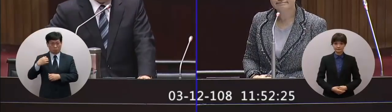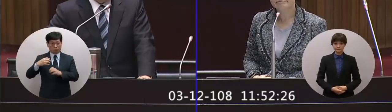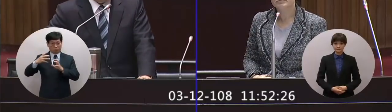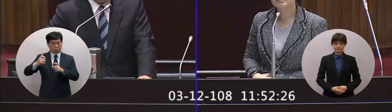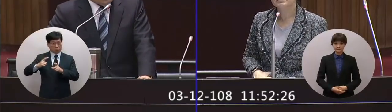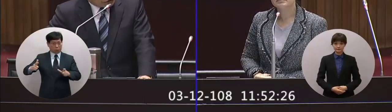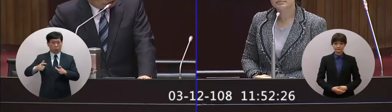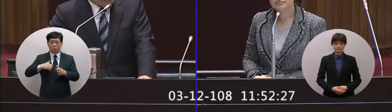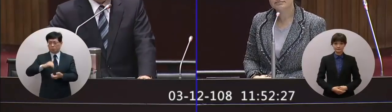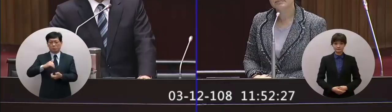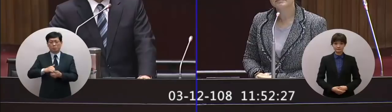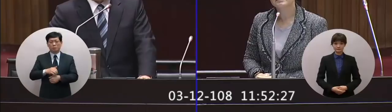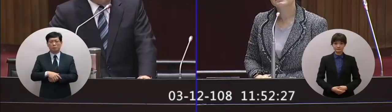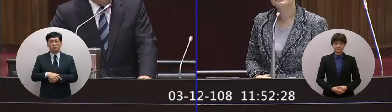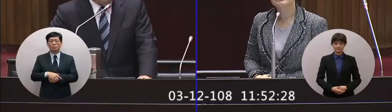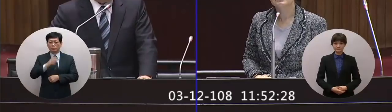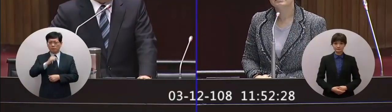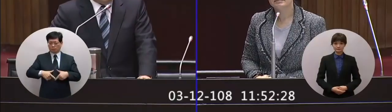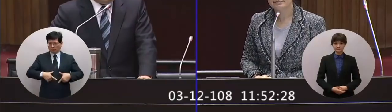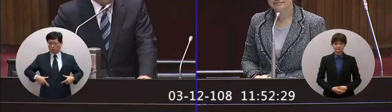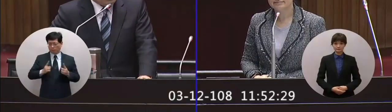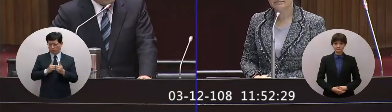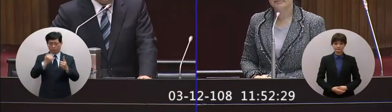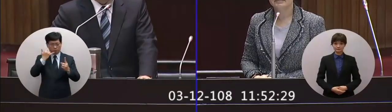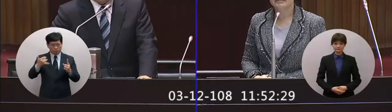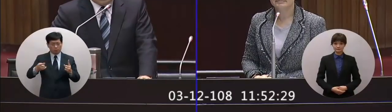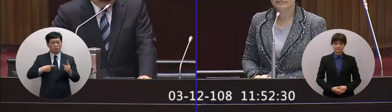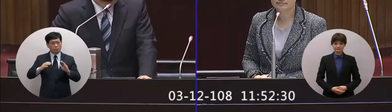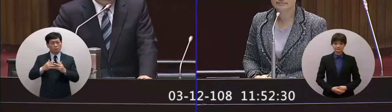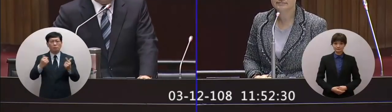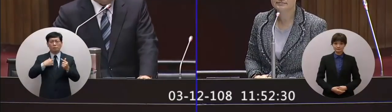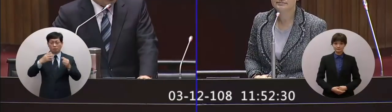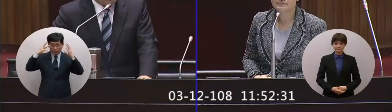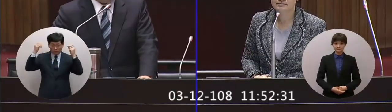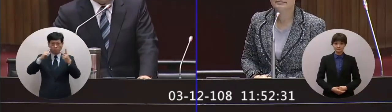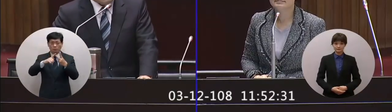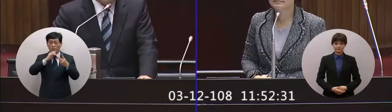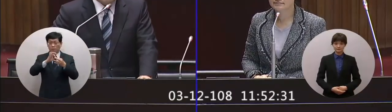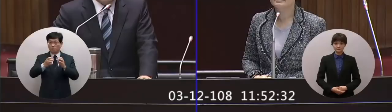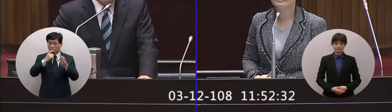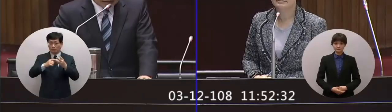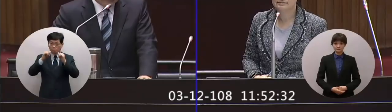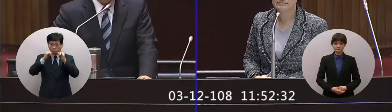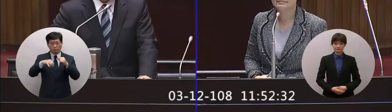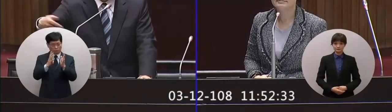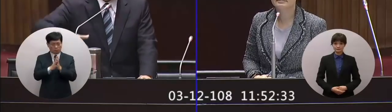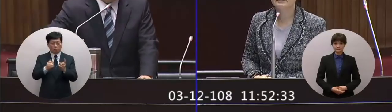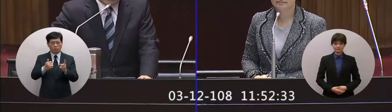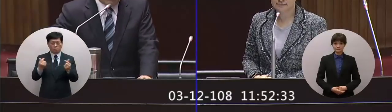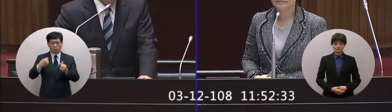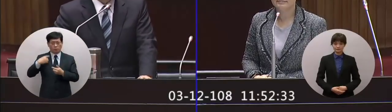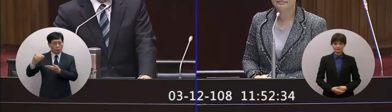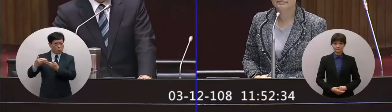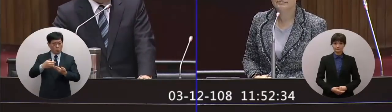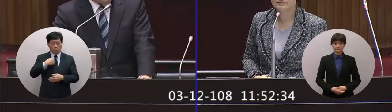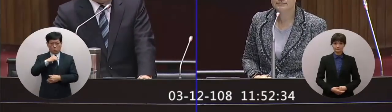定是大国，是敢面对海洋国家，像荷兰、葡萄牙、西班牙等，甚至来